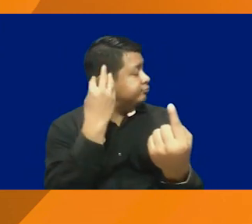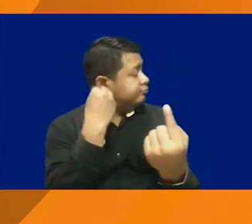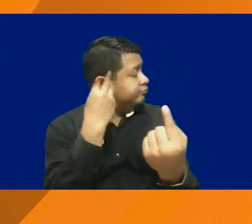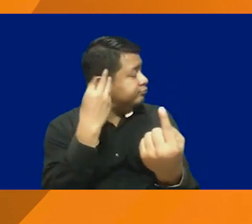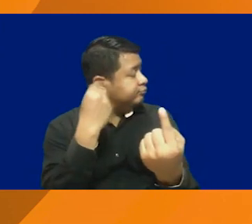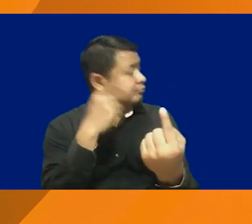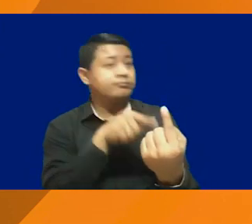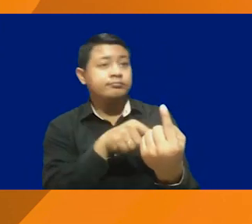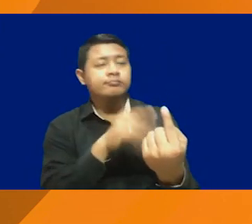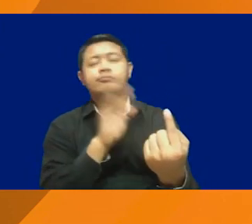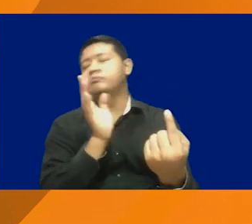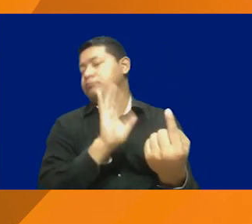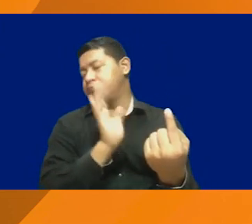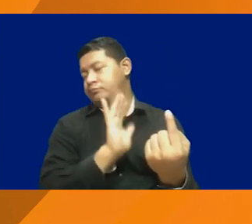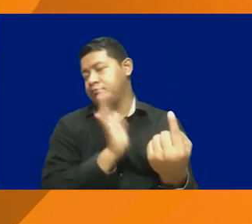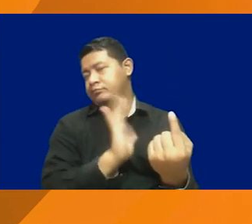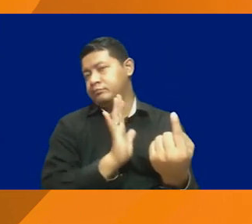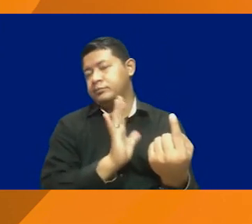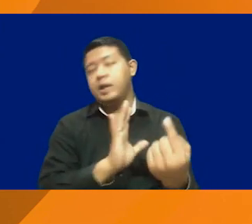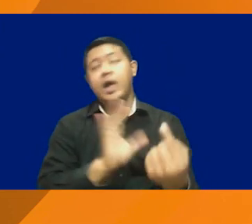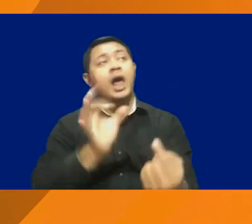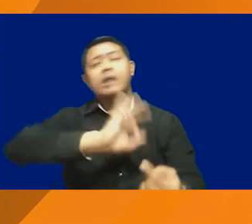tidak didengarkan.